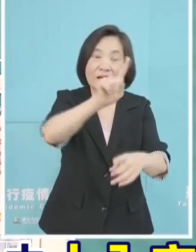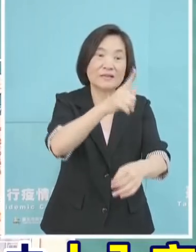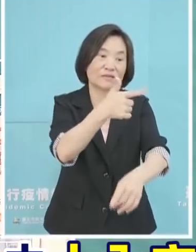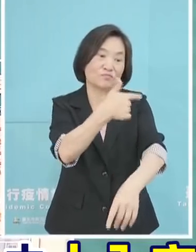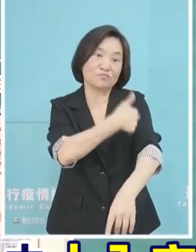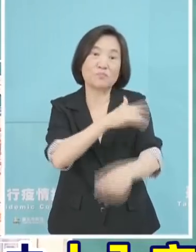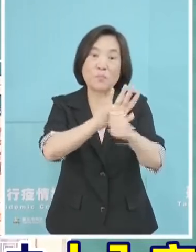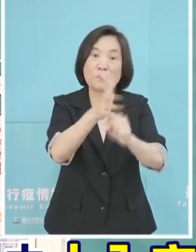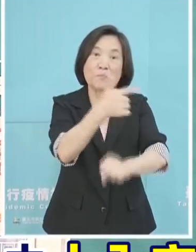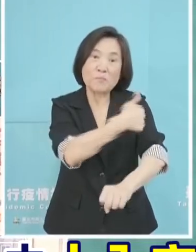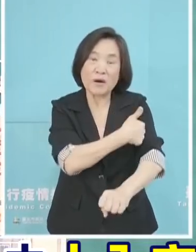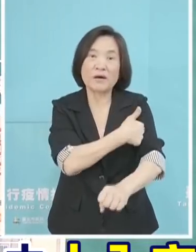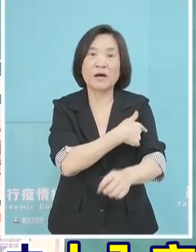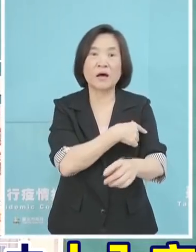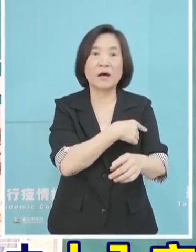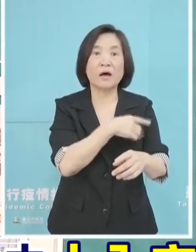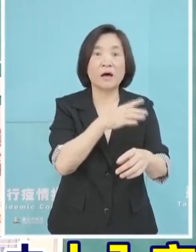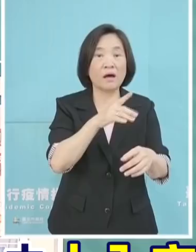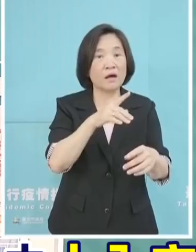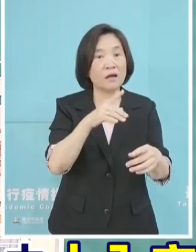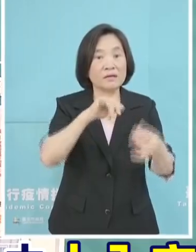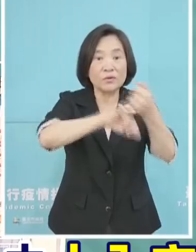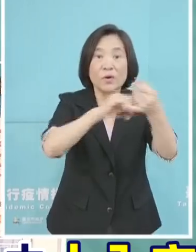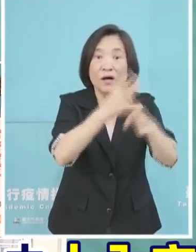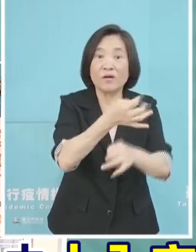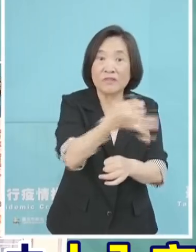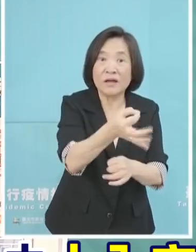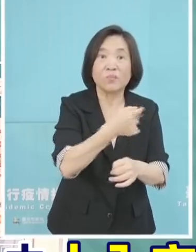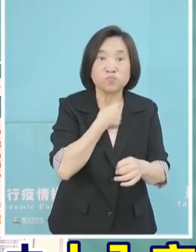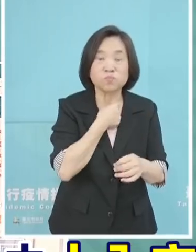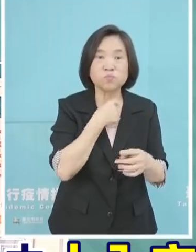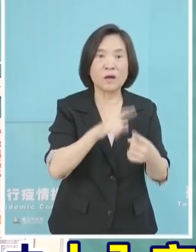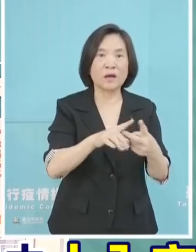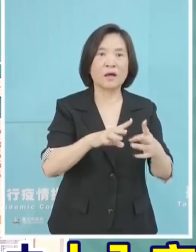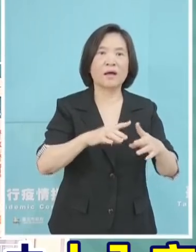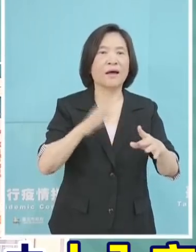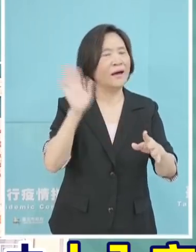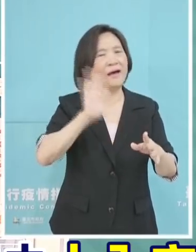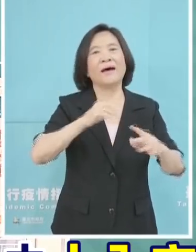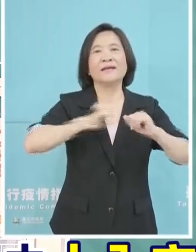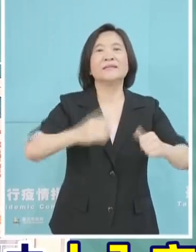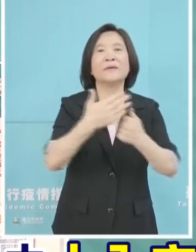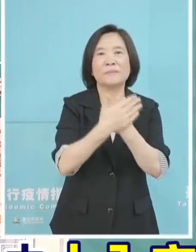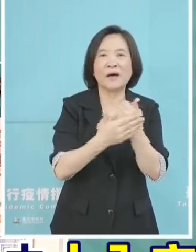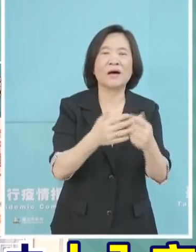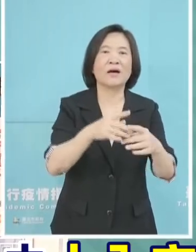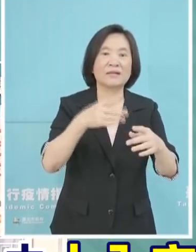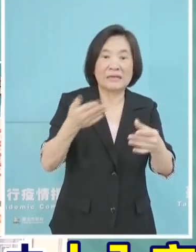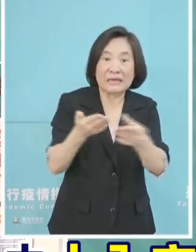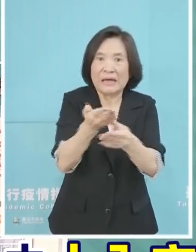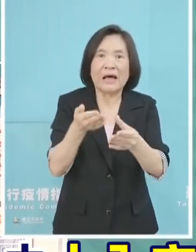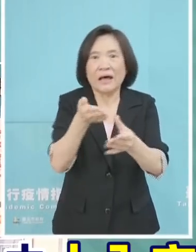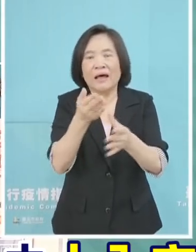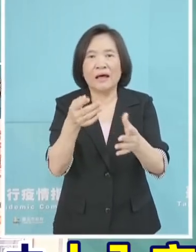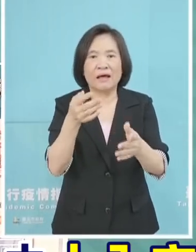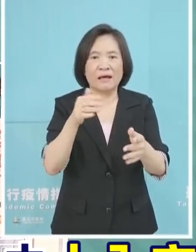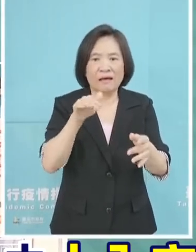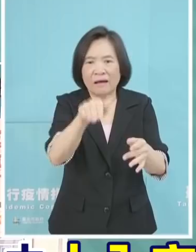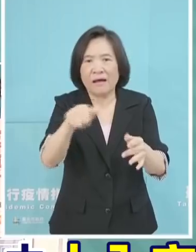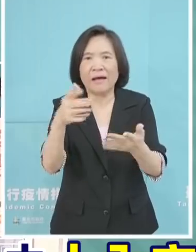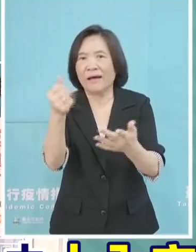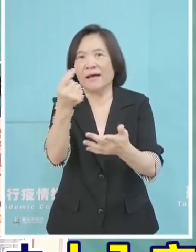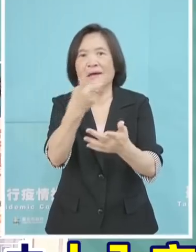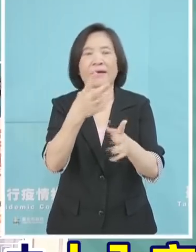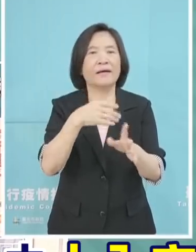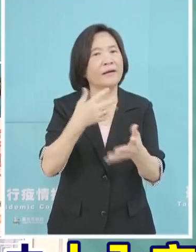不需要再给他挂号一次哦，然后要打疫苗的时候，那健保卡再插一次，这样太麻烦了，所以干脆。为